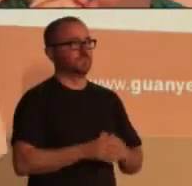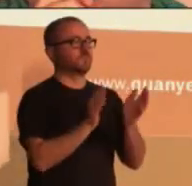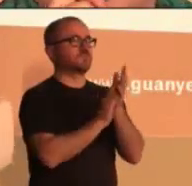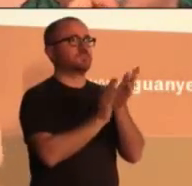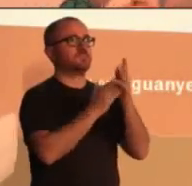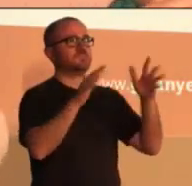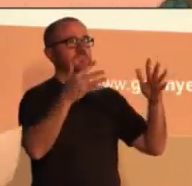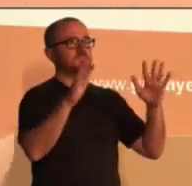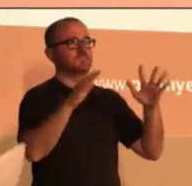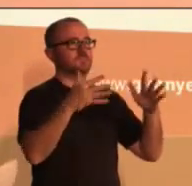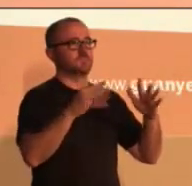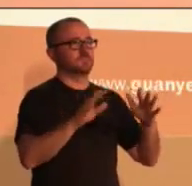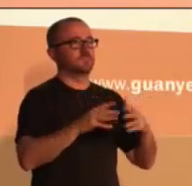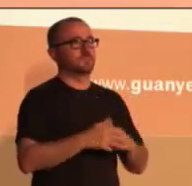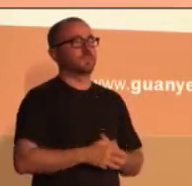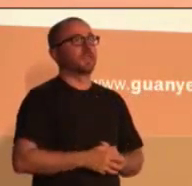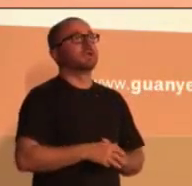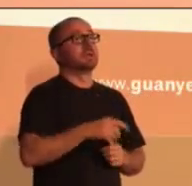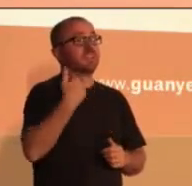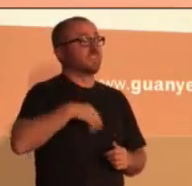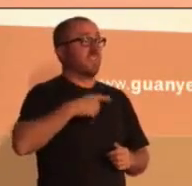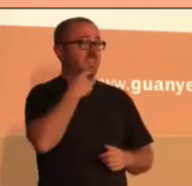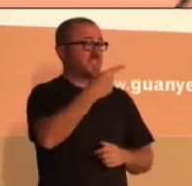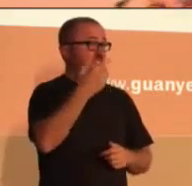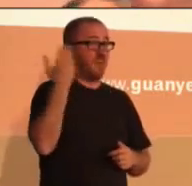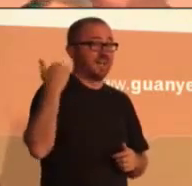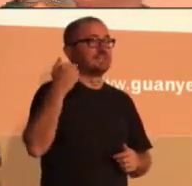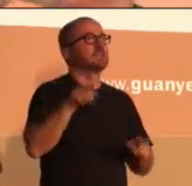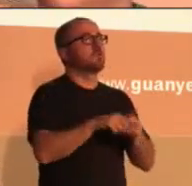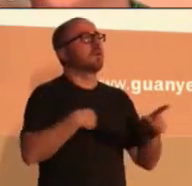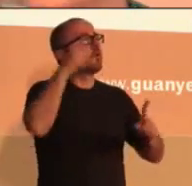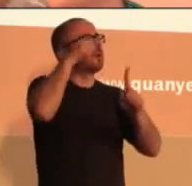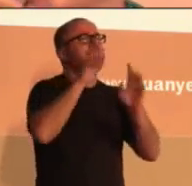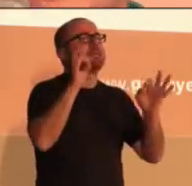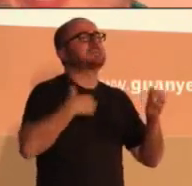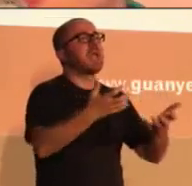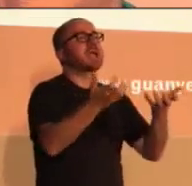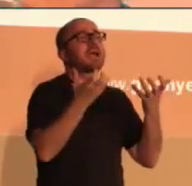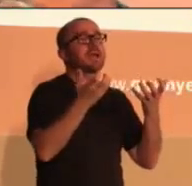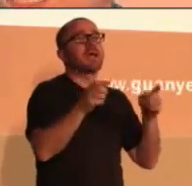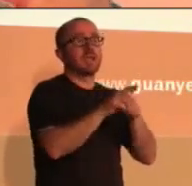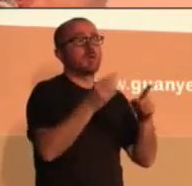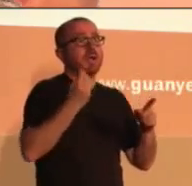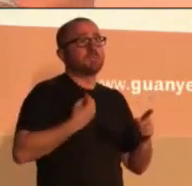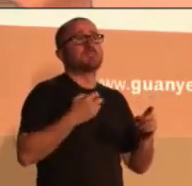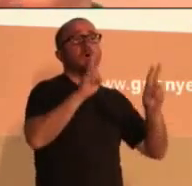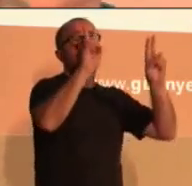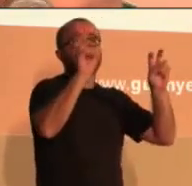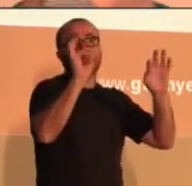Es tracta de guanyar, com ja s'havia dit abans, es tracta de guanyar no simplement en termes numèrics, en termes